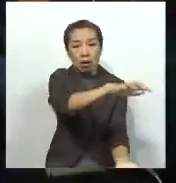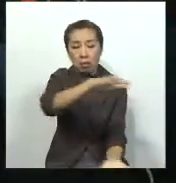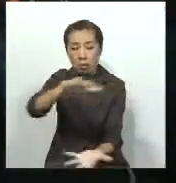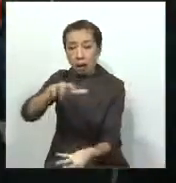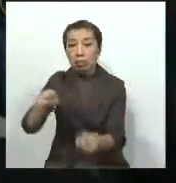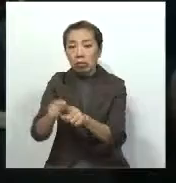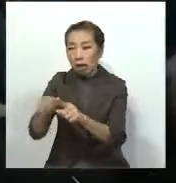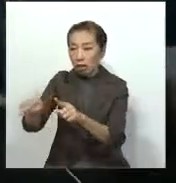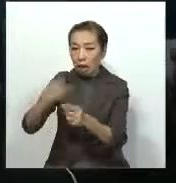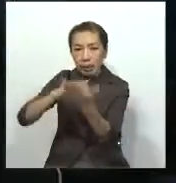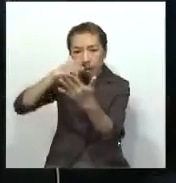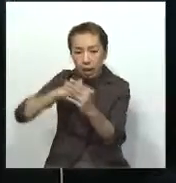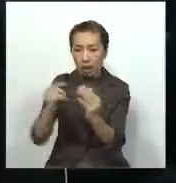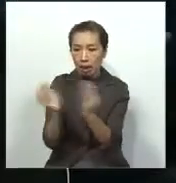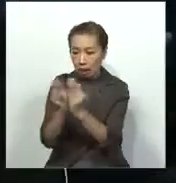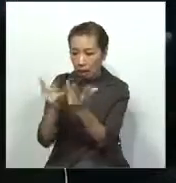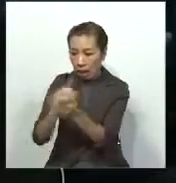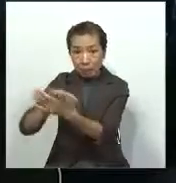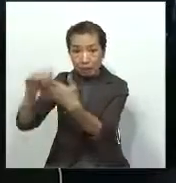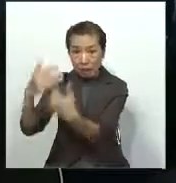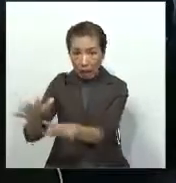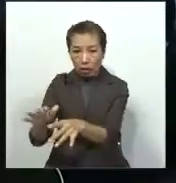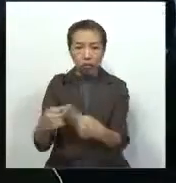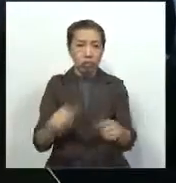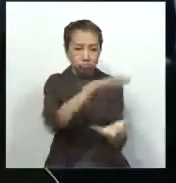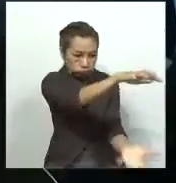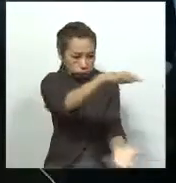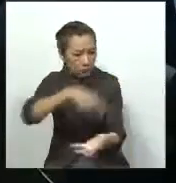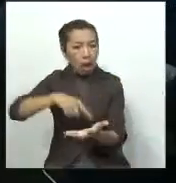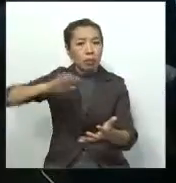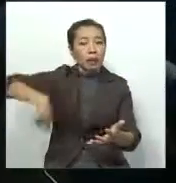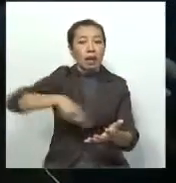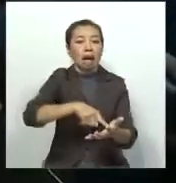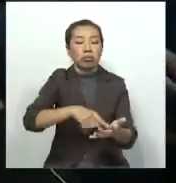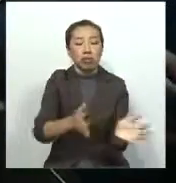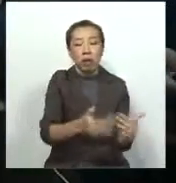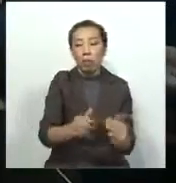การนับคะแนนปิดแล้วก็ต้องเก็บรักษาไว้เพื่อไม่ให้มีการนำเอาไปนับคะแนนอีก